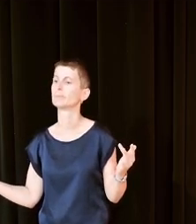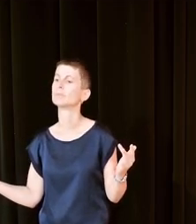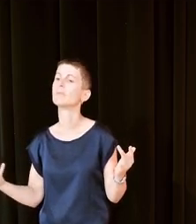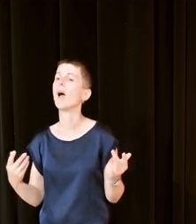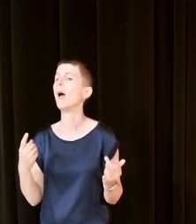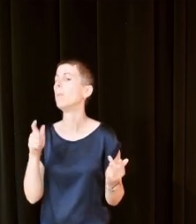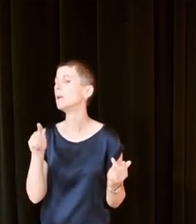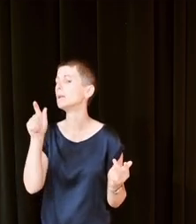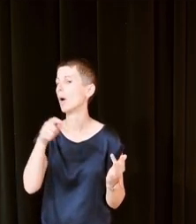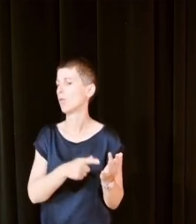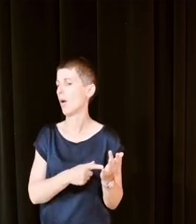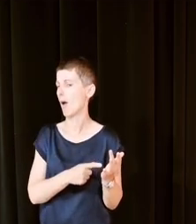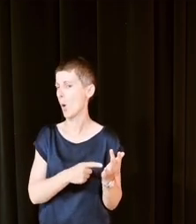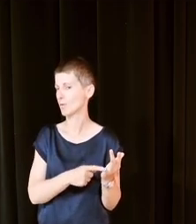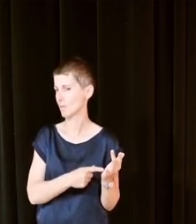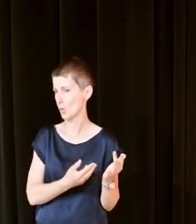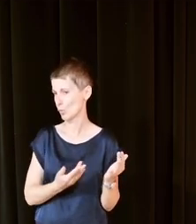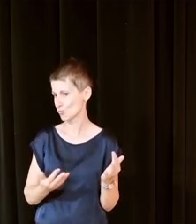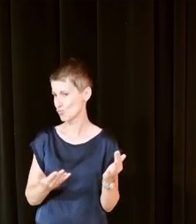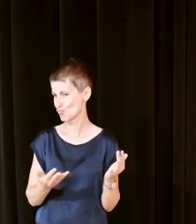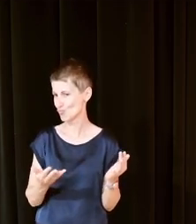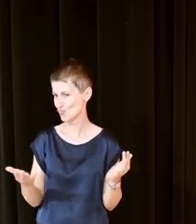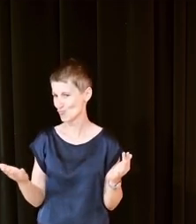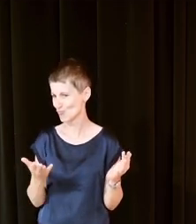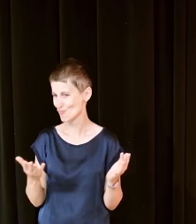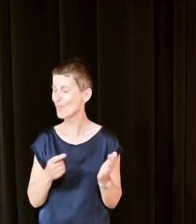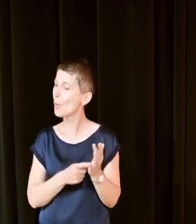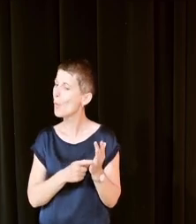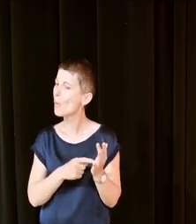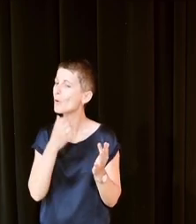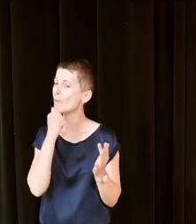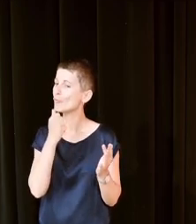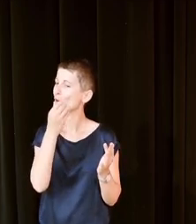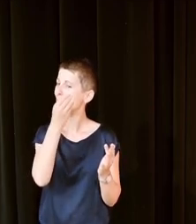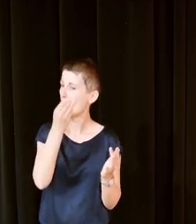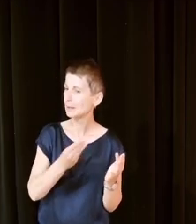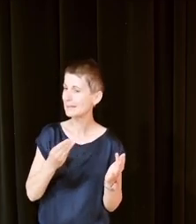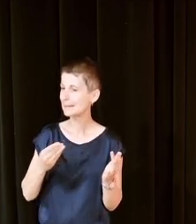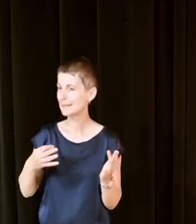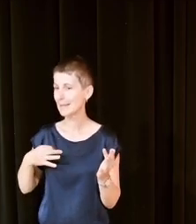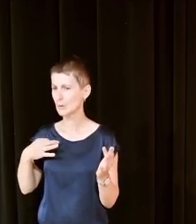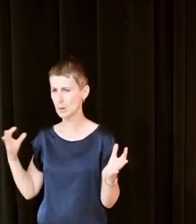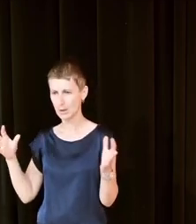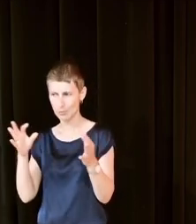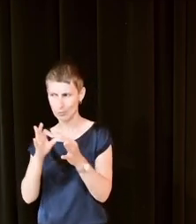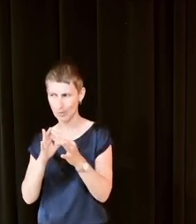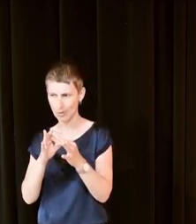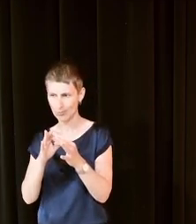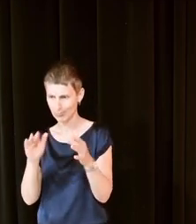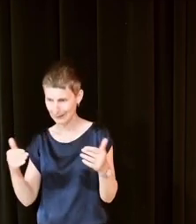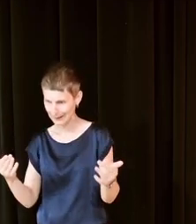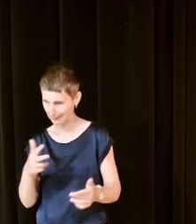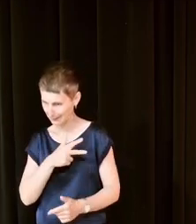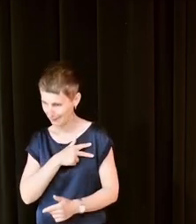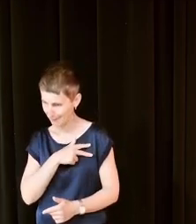herausfordern heute, weil ich werde über den großen Zusammenhang von Kunst und Gesundheit erstmal sprechen. Gibt es das überhaupt? Ist